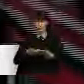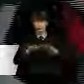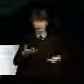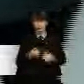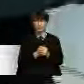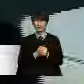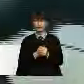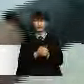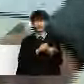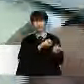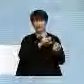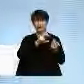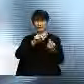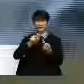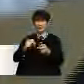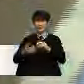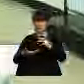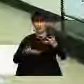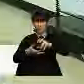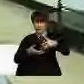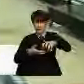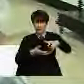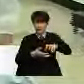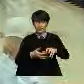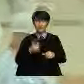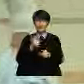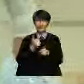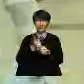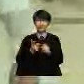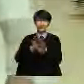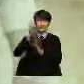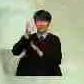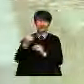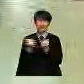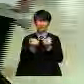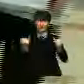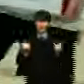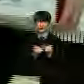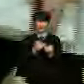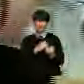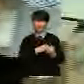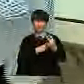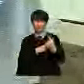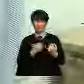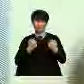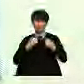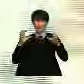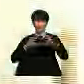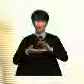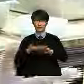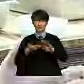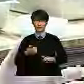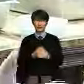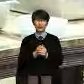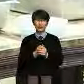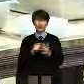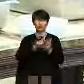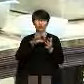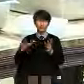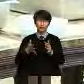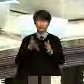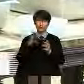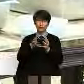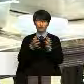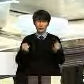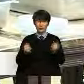배달했습니다. 도시락 포장 작업에는 남양주시장과 관내 여성봉사단체 회원들도 힘을 보탰습니다. 유명